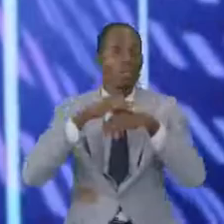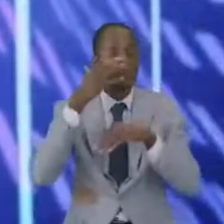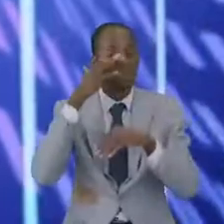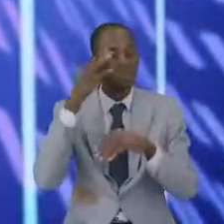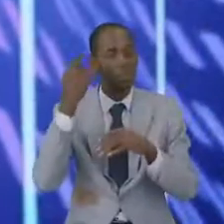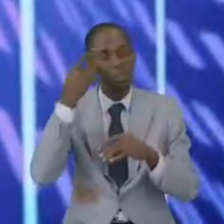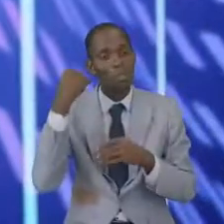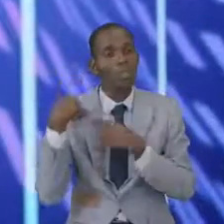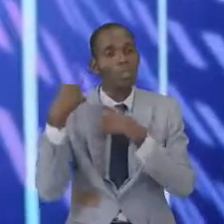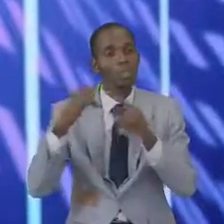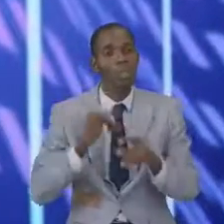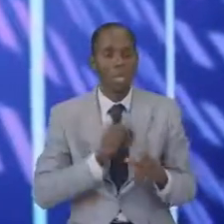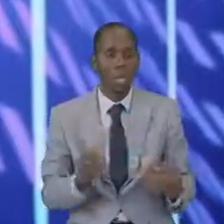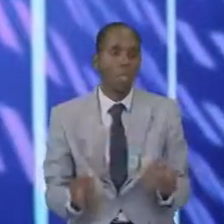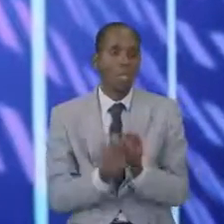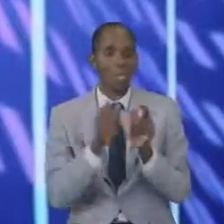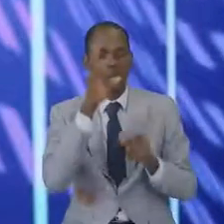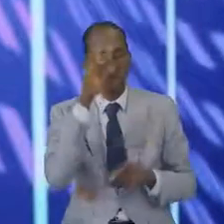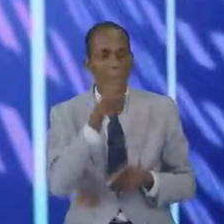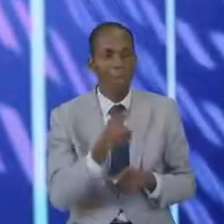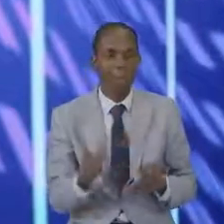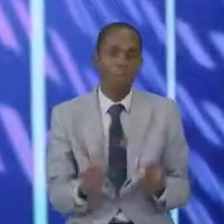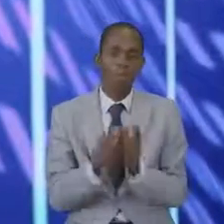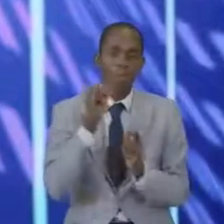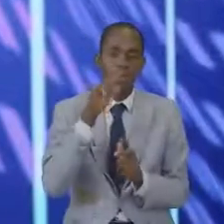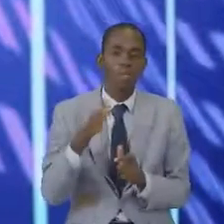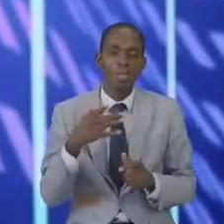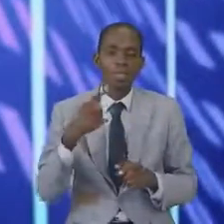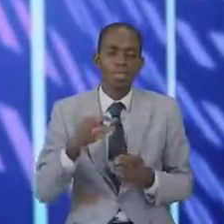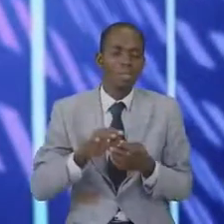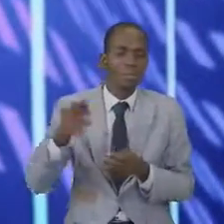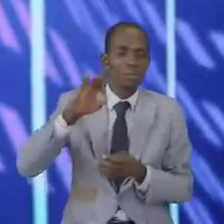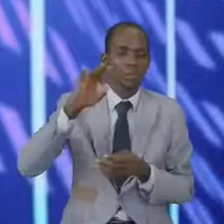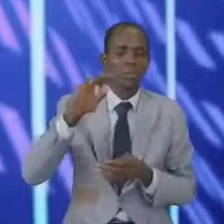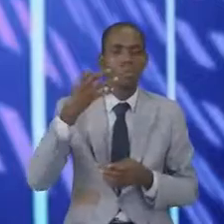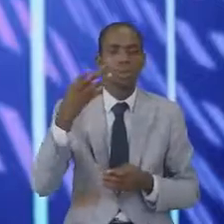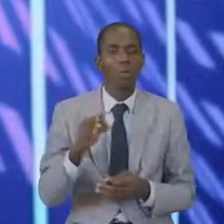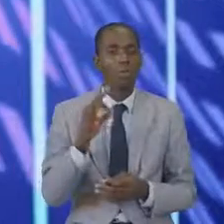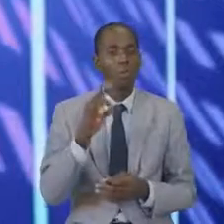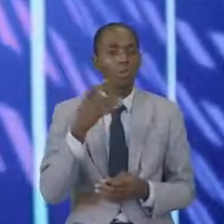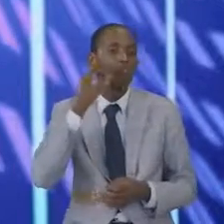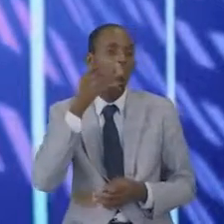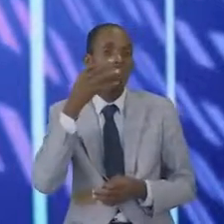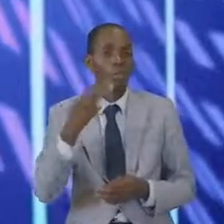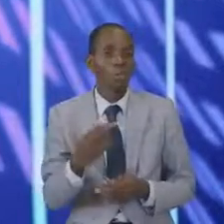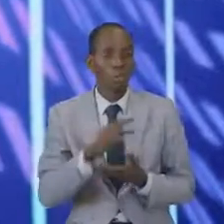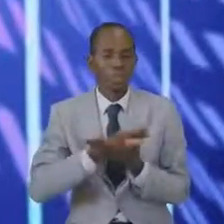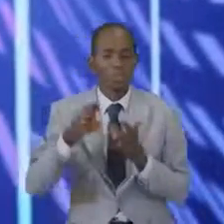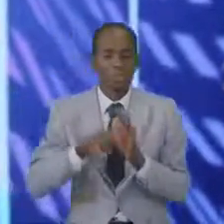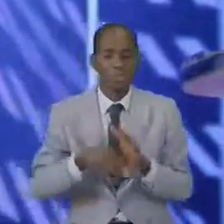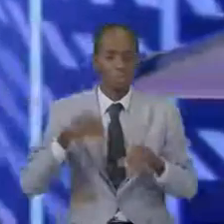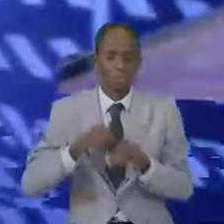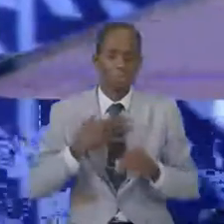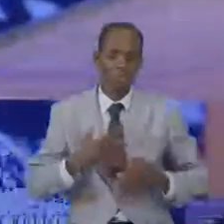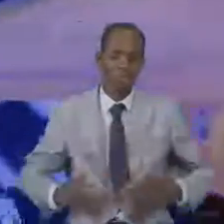depuis que je l'ai rencontré le fruit de la Justice de la sainteté à diminué à moi dans ma vie